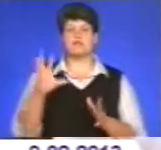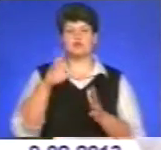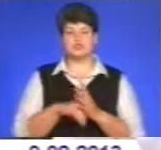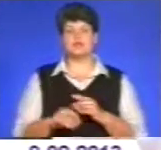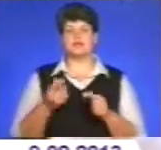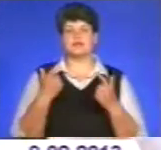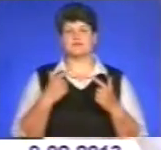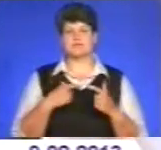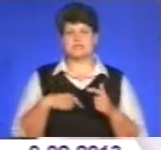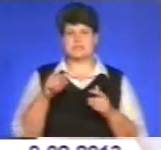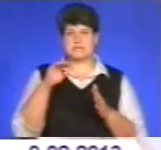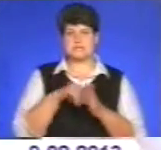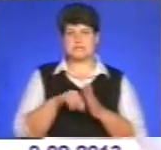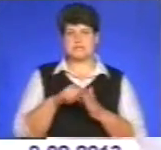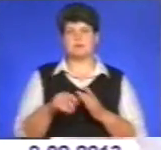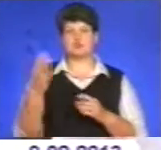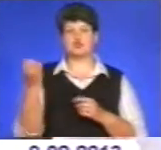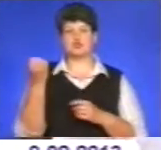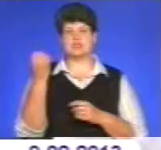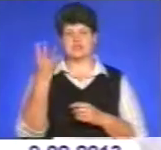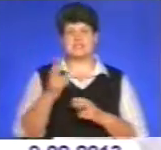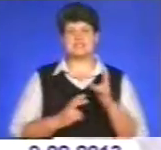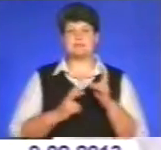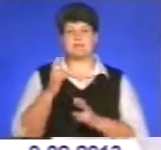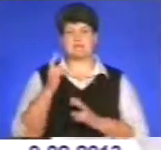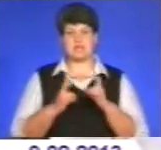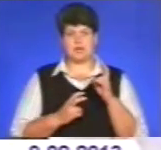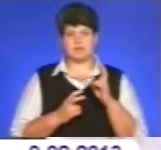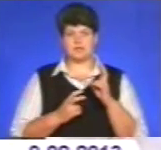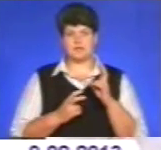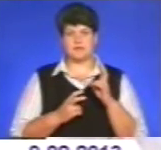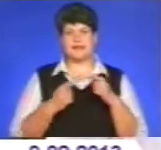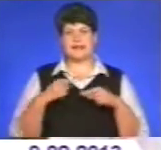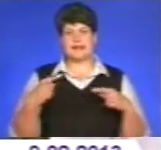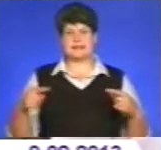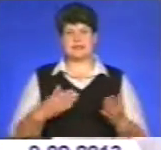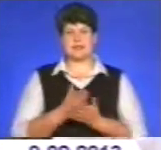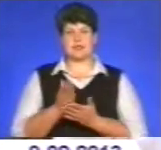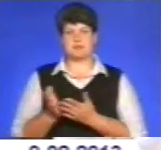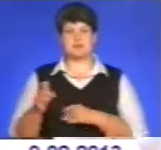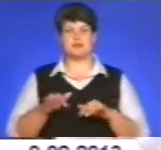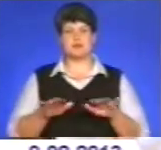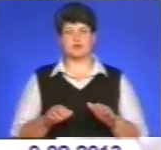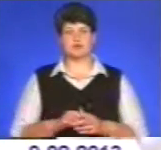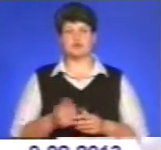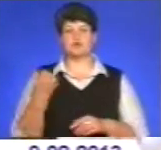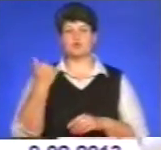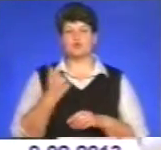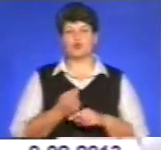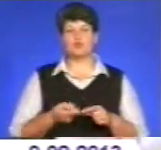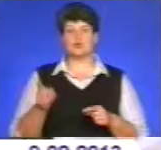на теперішній час порядка 14 підприємств різних напрямків діяльності. В основному